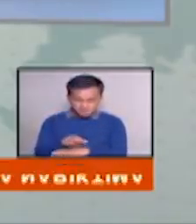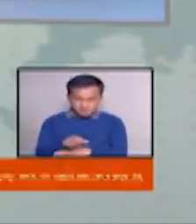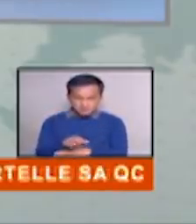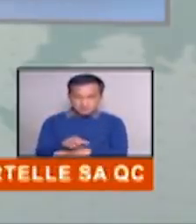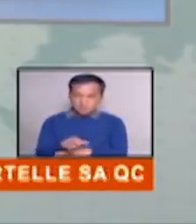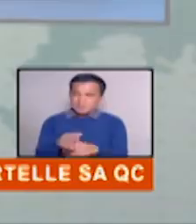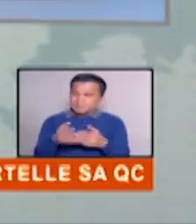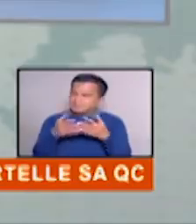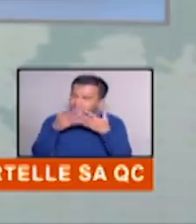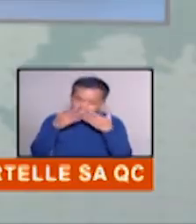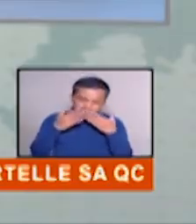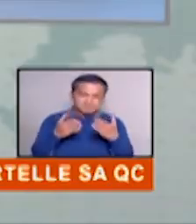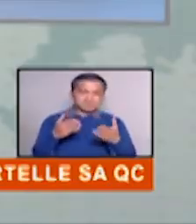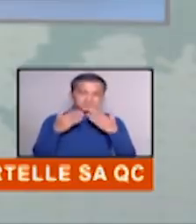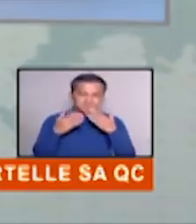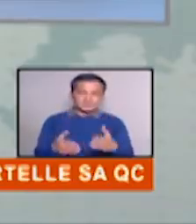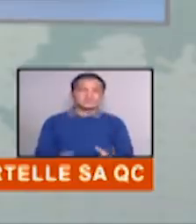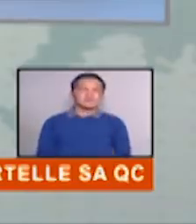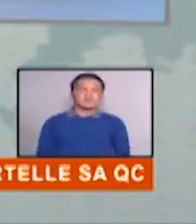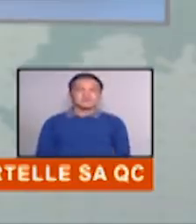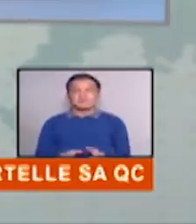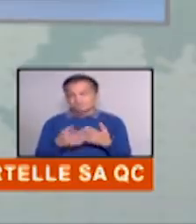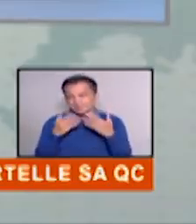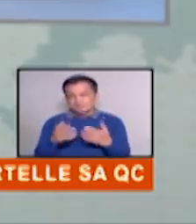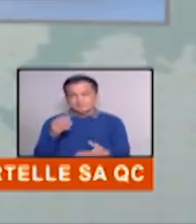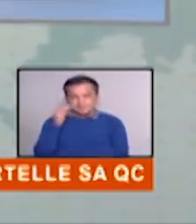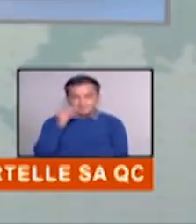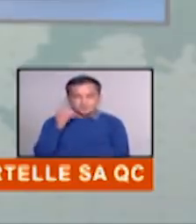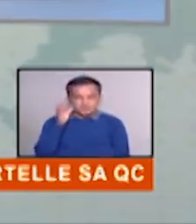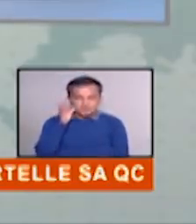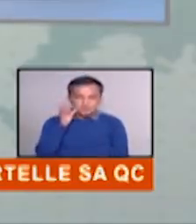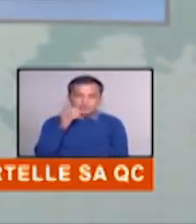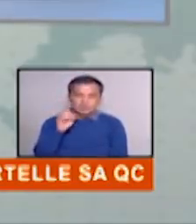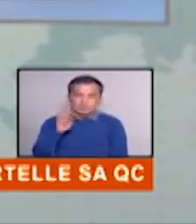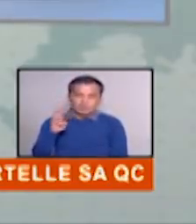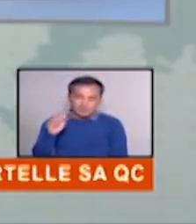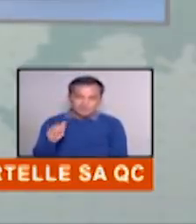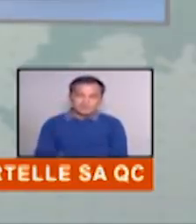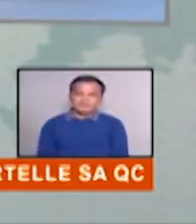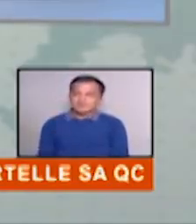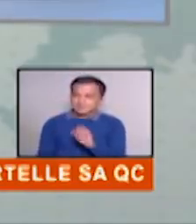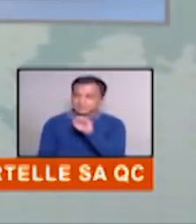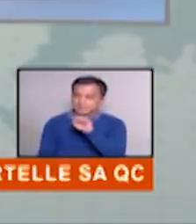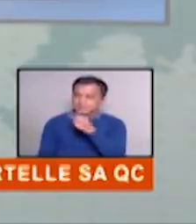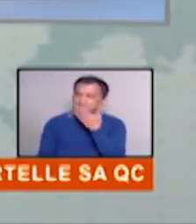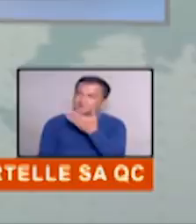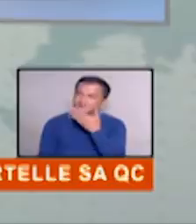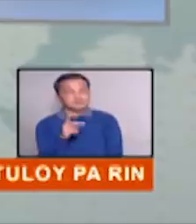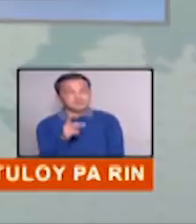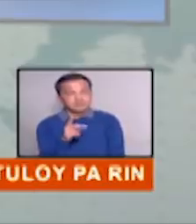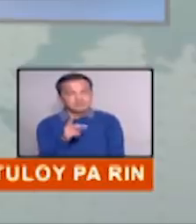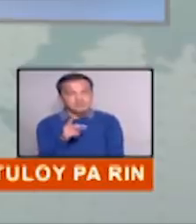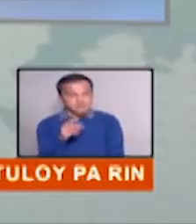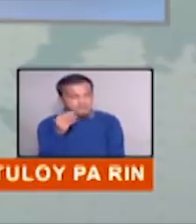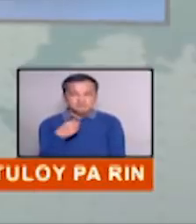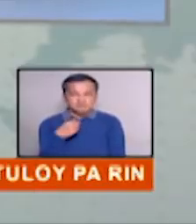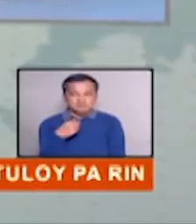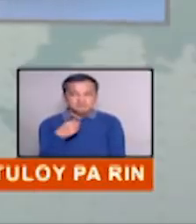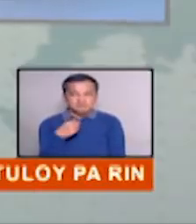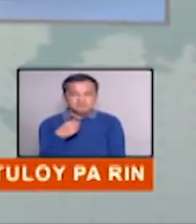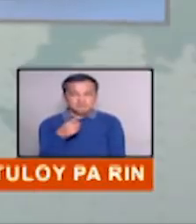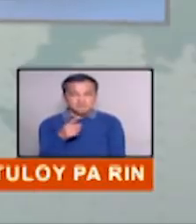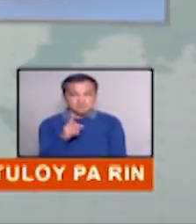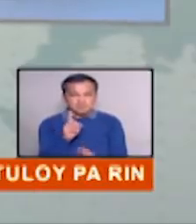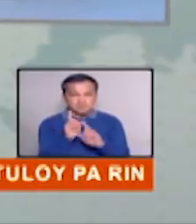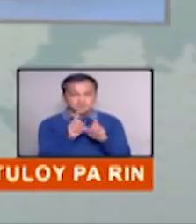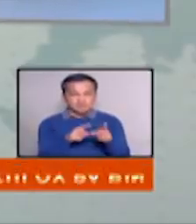at maraming salamat. Sobrang thank you po, Miss Marisa Cruz ng OWA. Thank you rin po, sir. Magandang tanghali po. Miss Maria, papunta